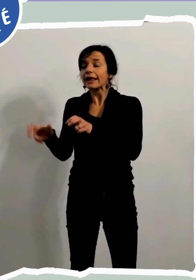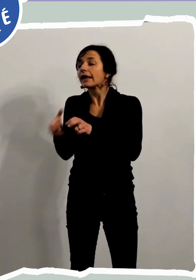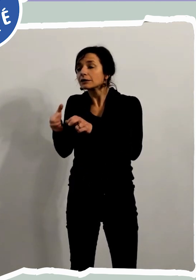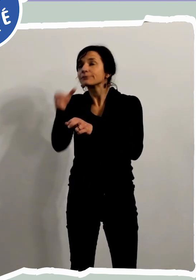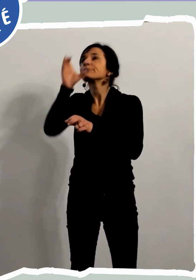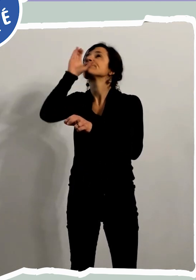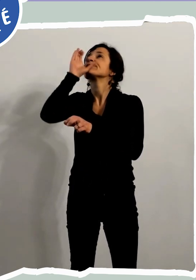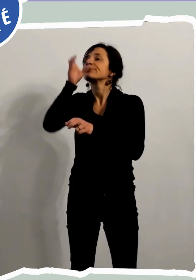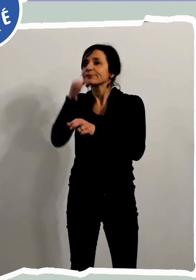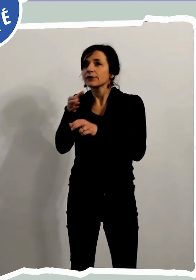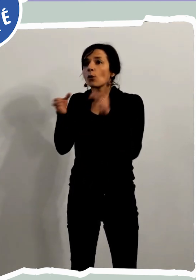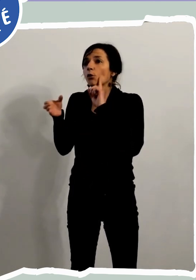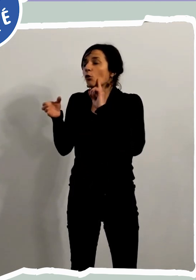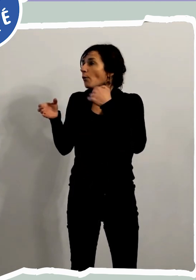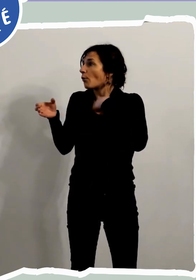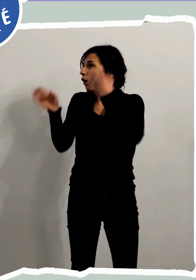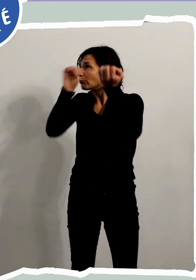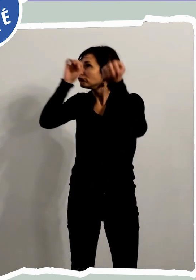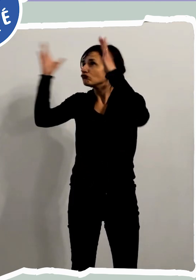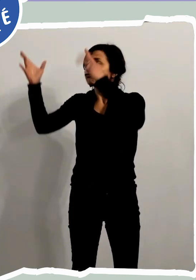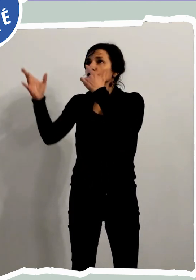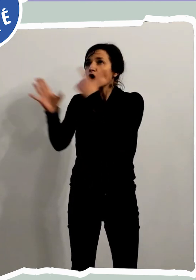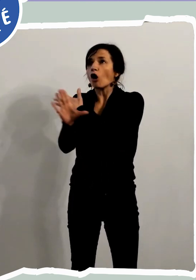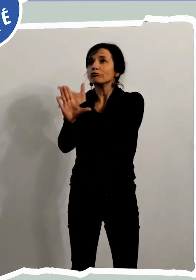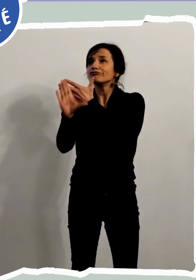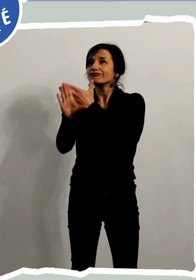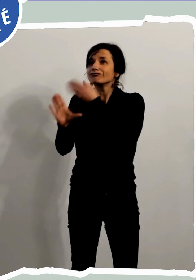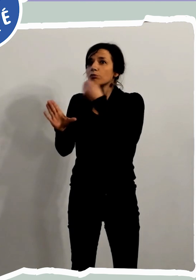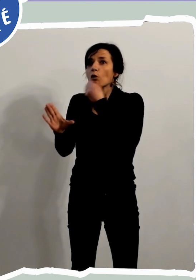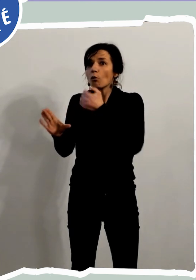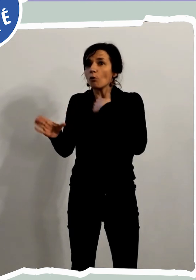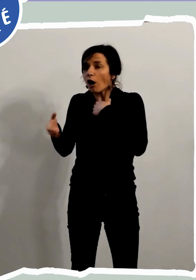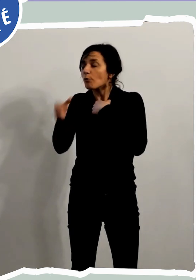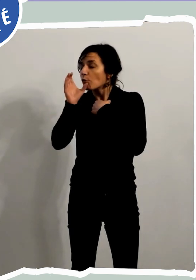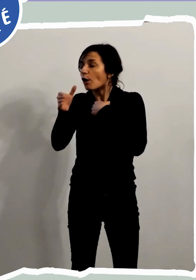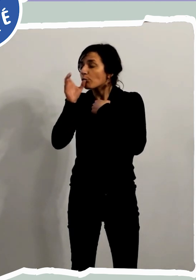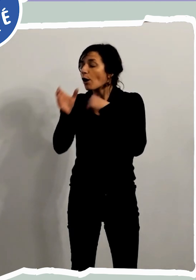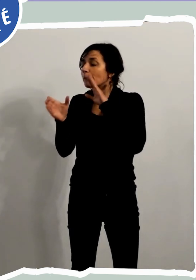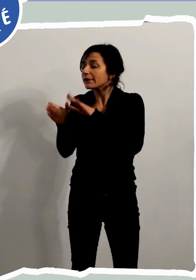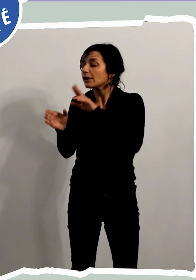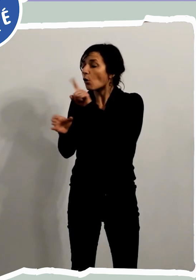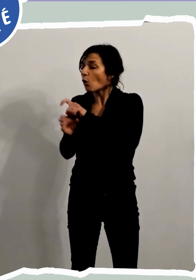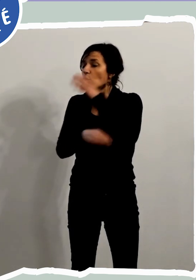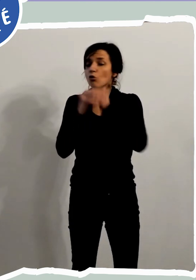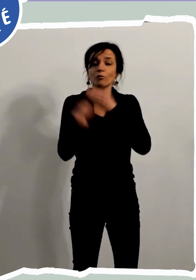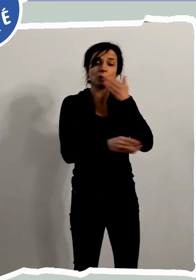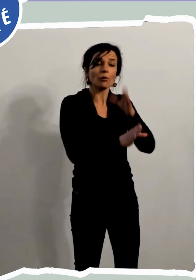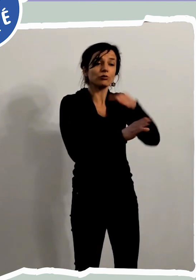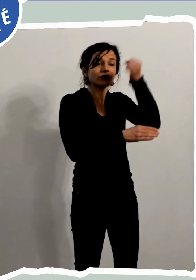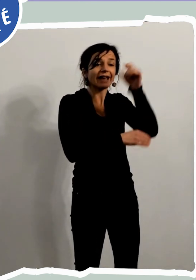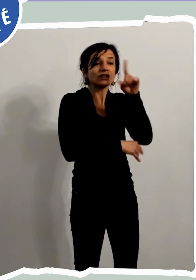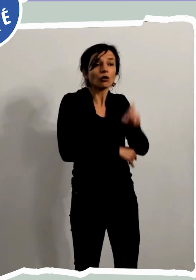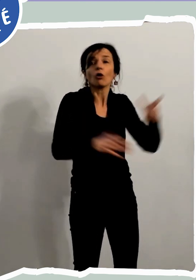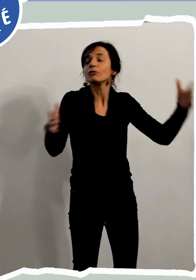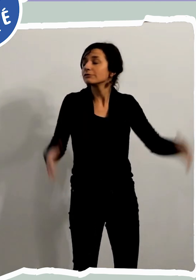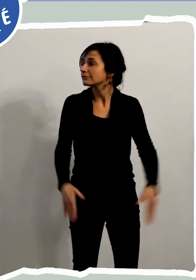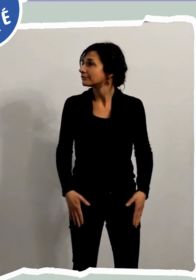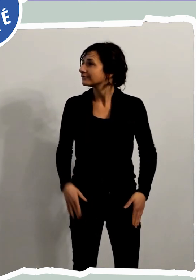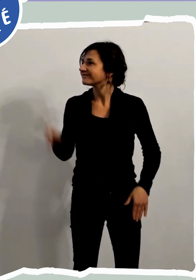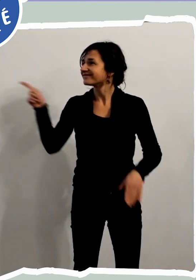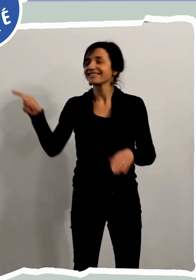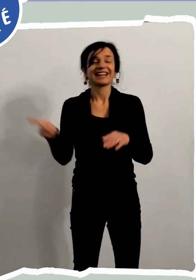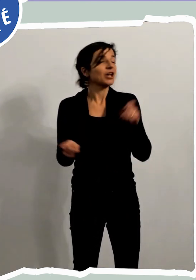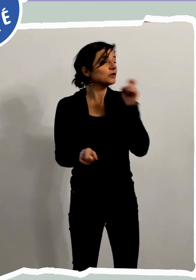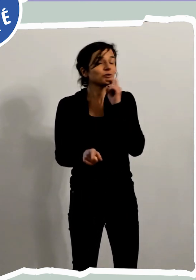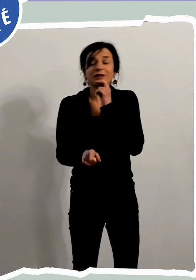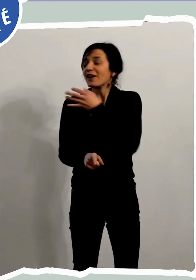robinet, comme je pensais que l'on pouvait faire jusqu'à présent, ce que je fais, ou doit-on acheter de l'eau en bouteille? Toi, Fabrice, je te